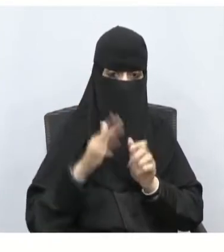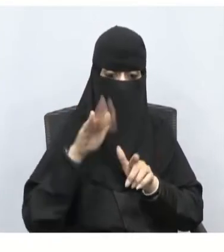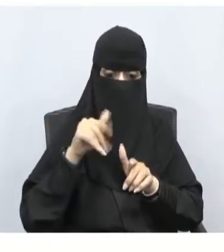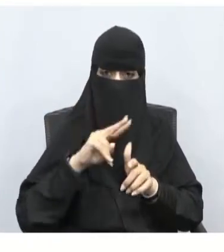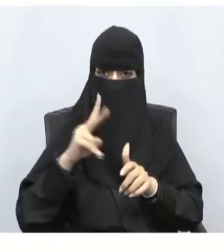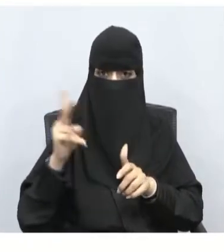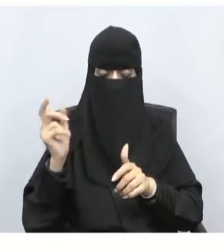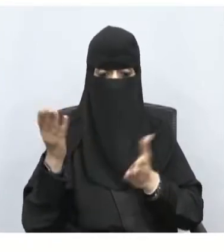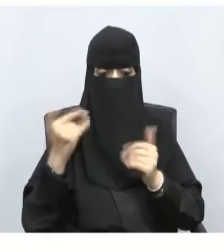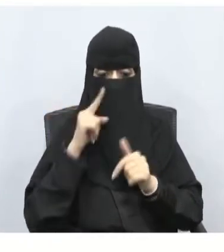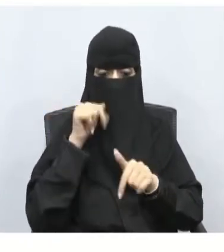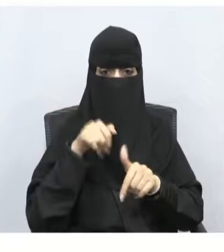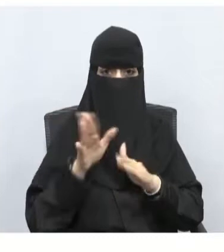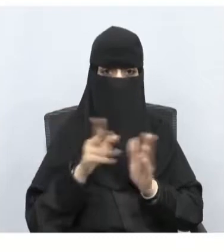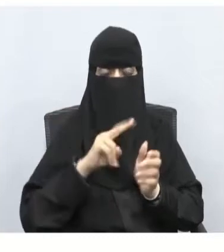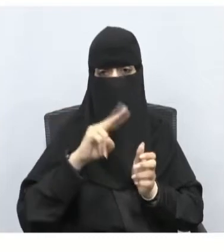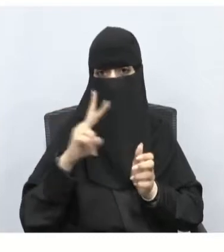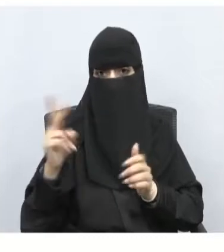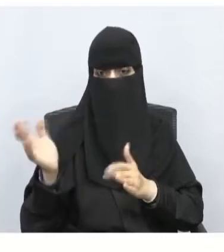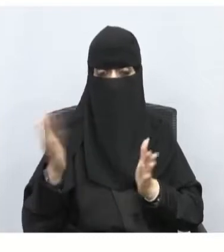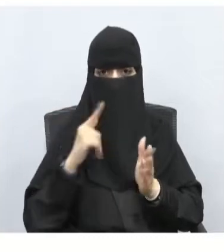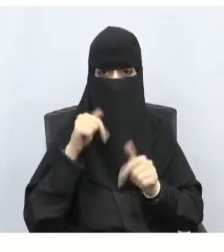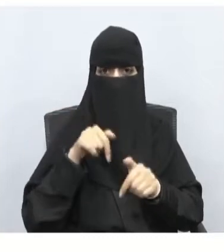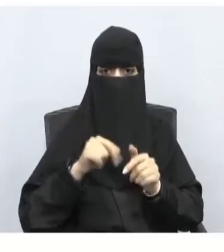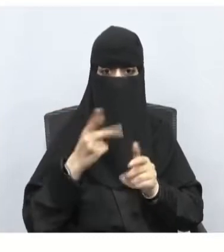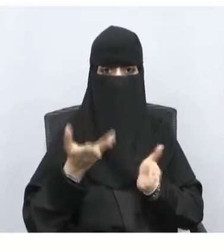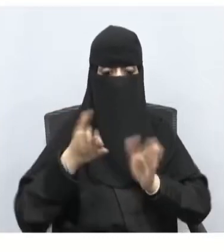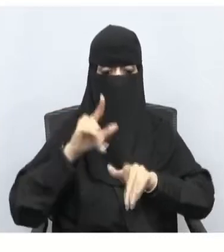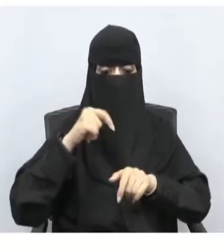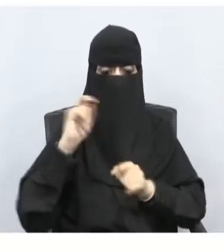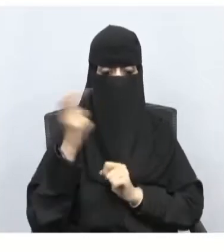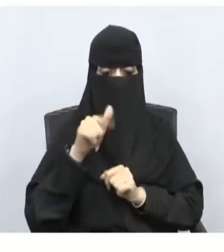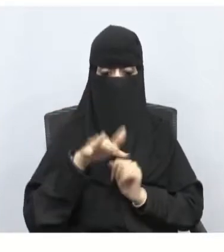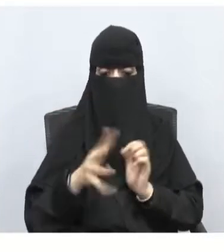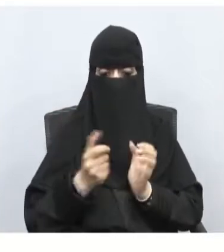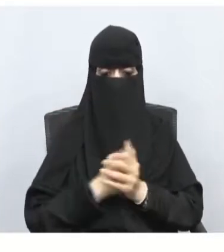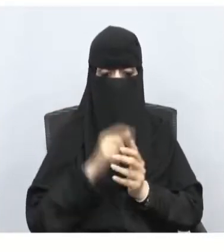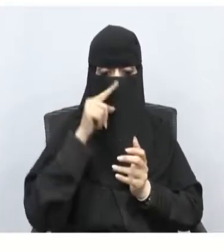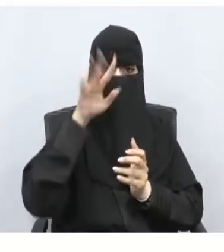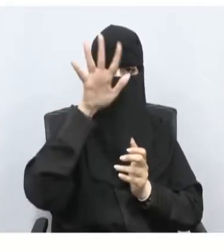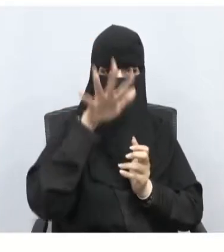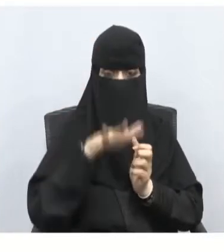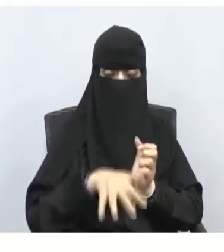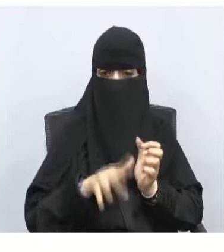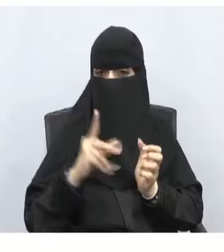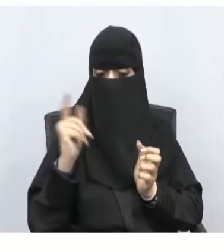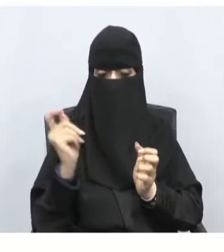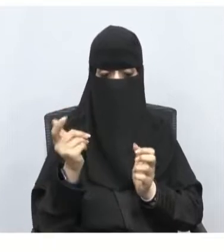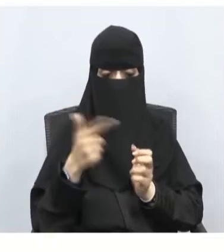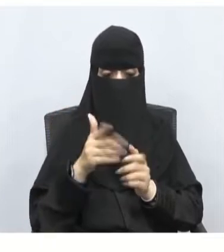السرعات، لاحظوا كيف تختلف السرعات. من أكثر سرعة يا ترى؟ من أكثر؟